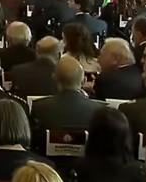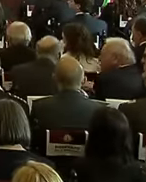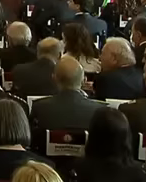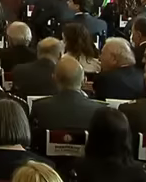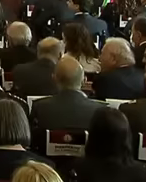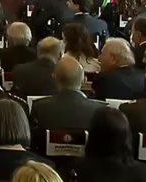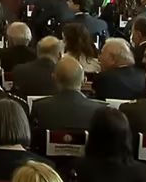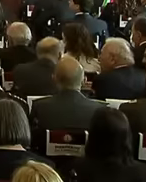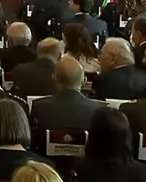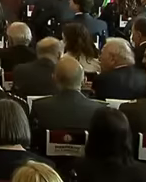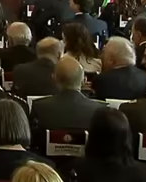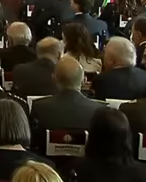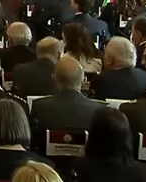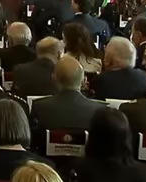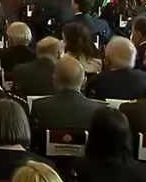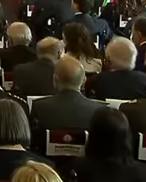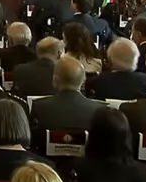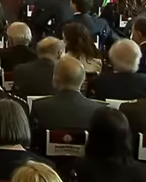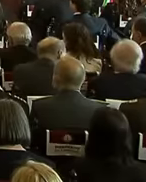ma